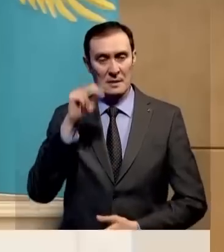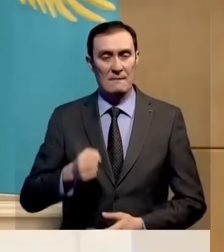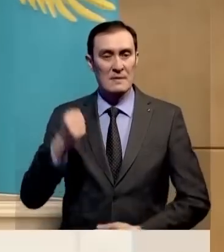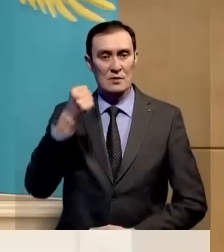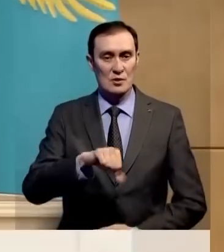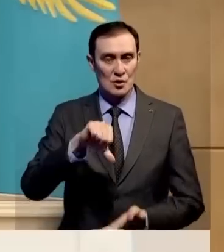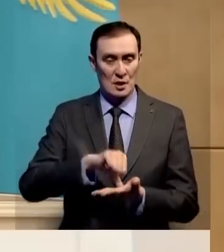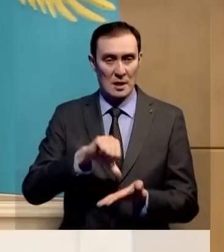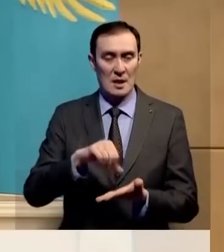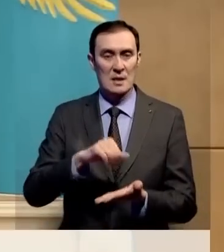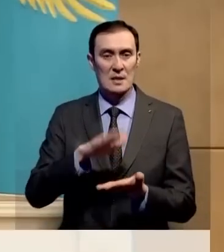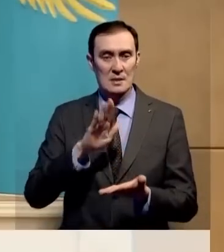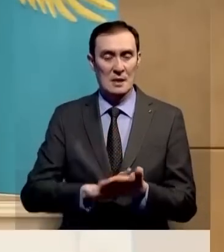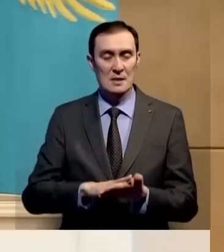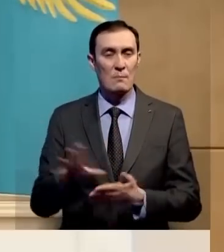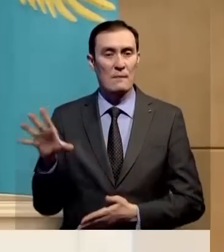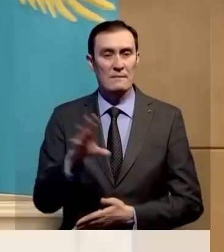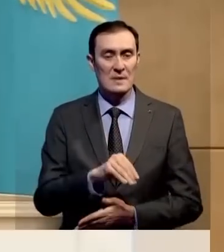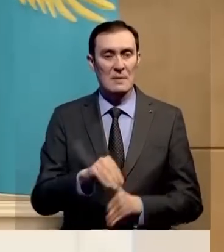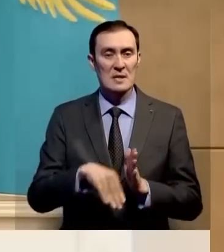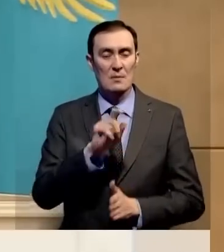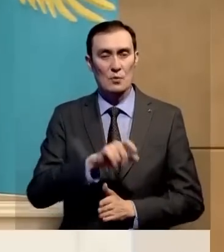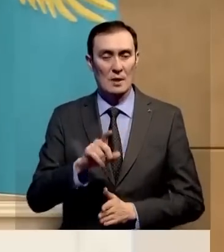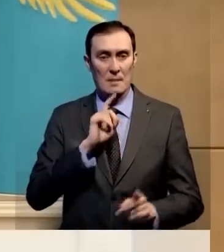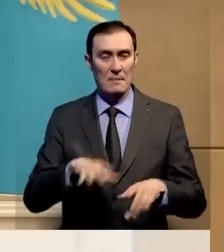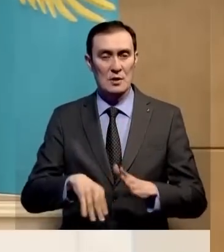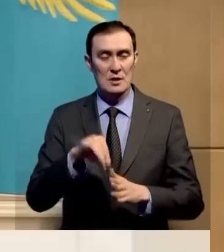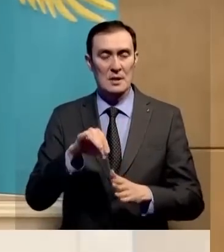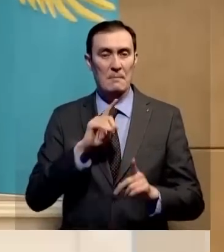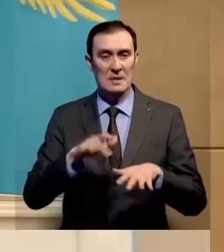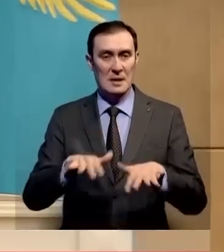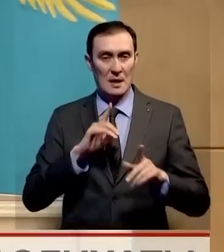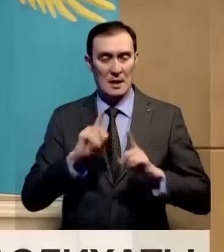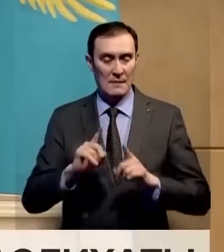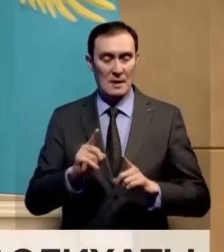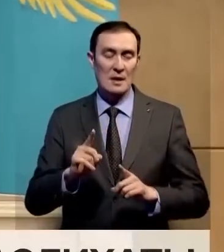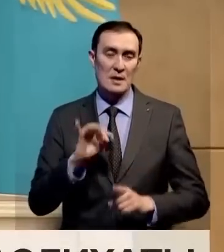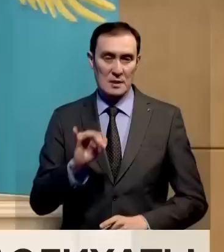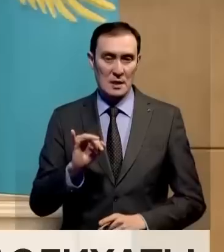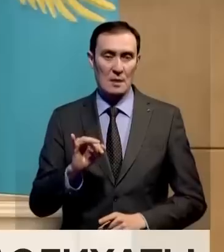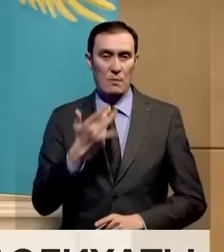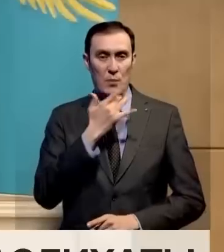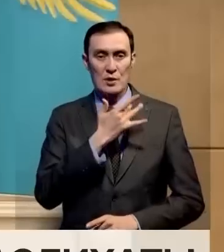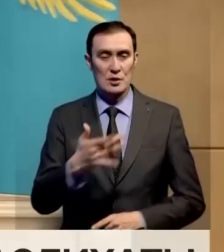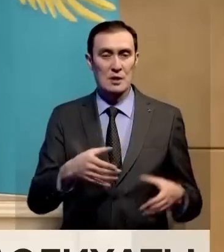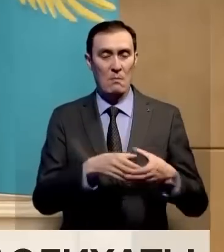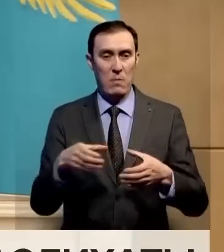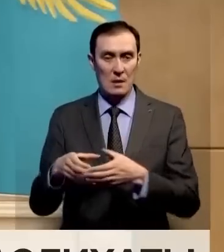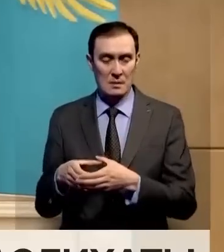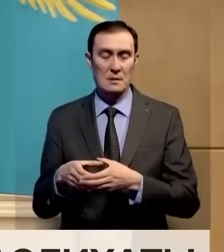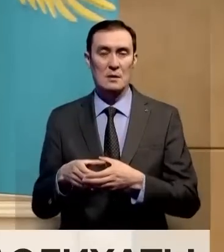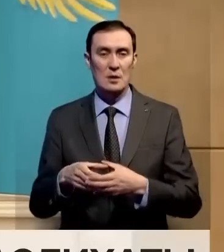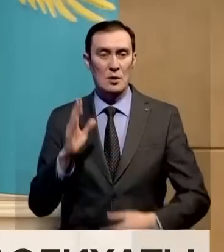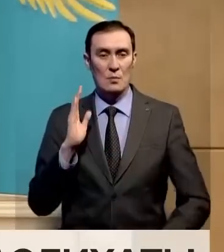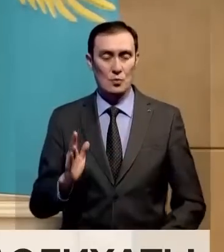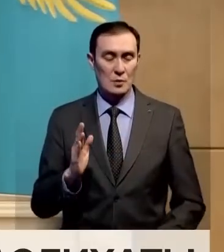выдвижения, регистрации по всем выборам депутатов Мажилиса и Маслихатов. Ну, наверное, политические партии